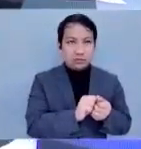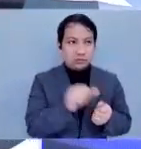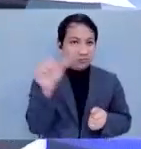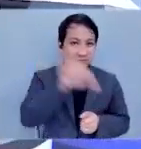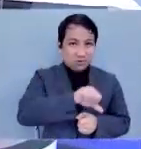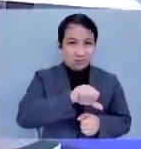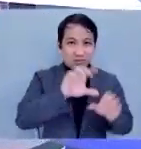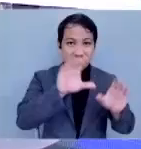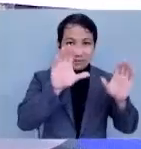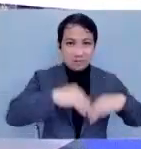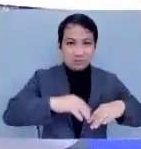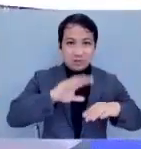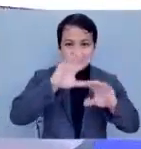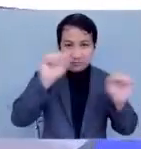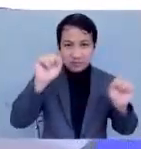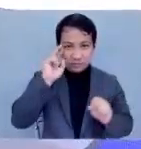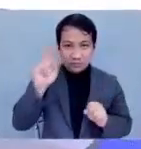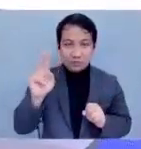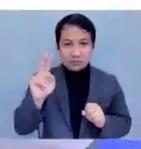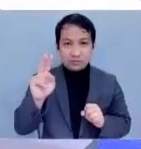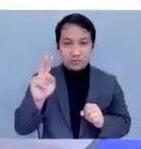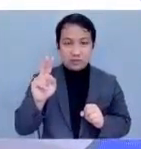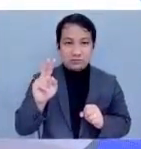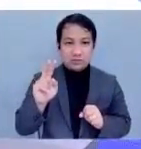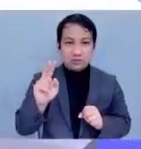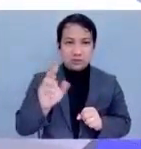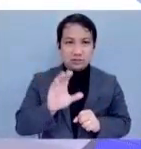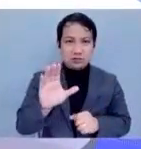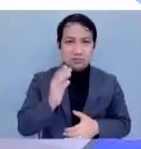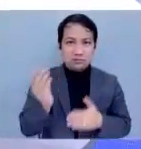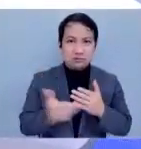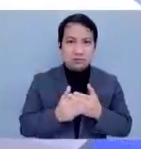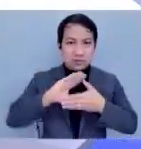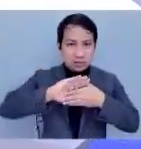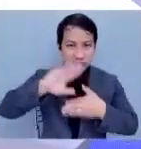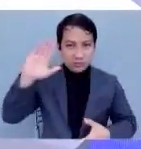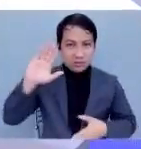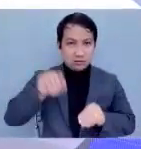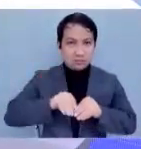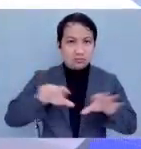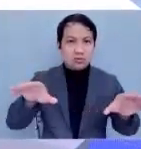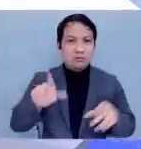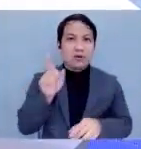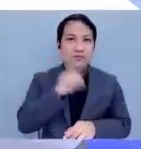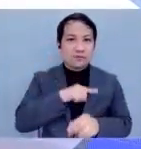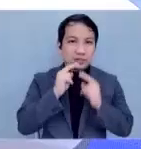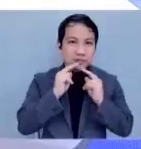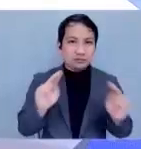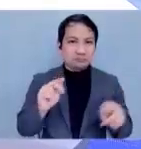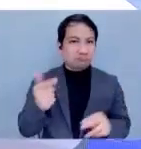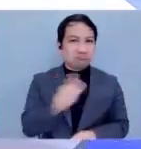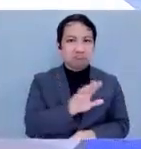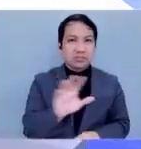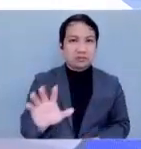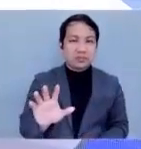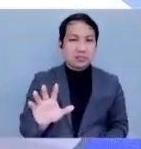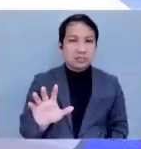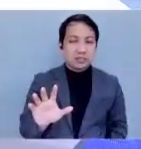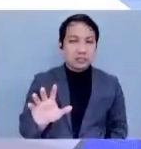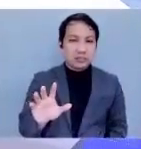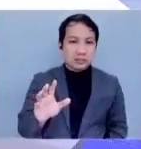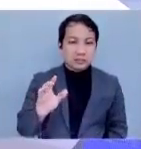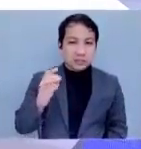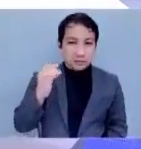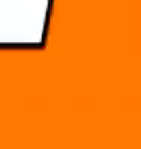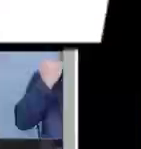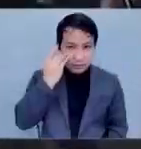Pangulong Bongbong Marcos. Kinasuhan din ng hepe ang vlogger na nagpapakalat ng fake news. Nasa frontline ng balitang yan si Jenny